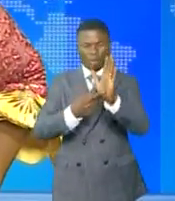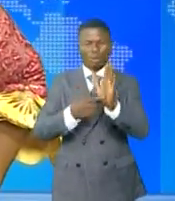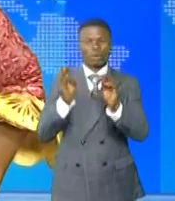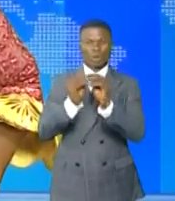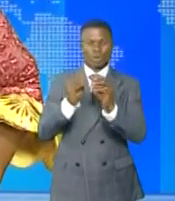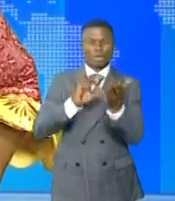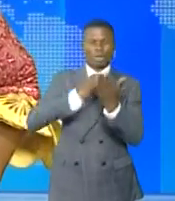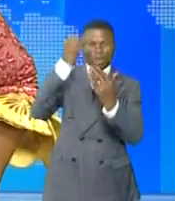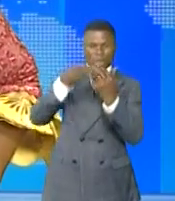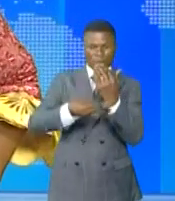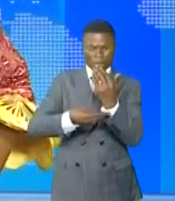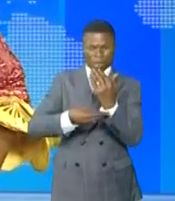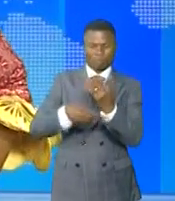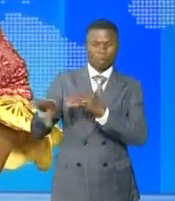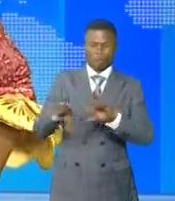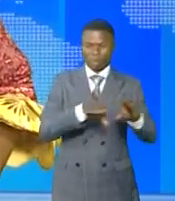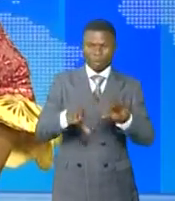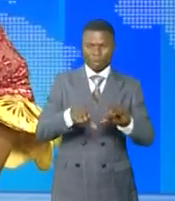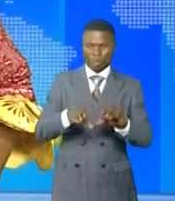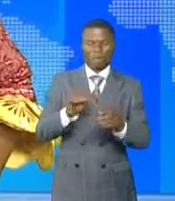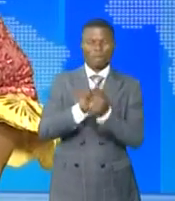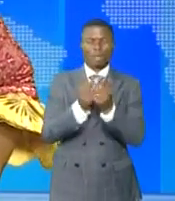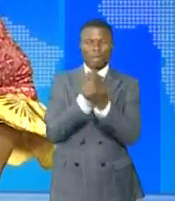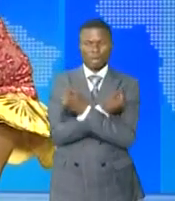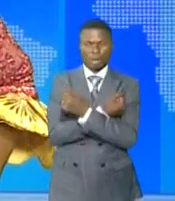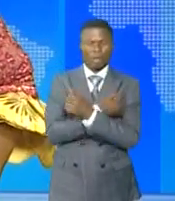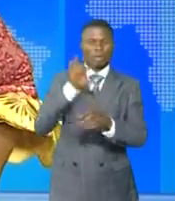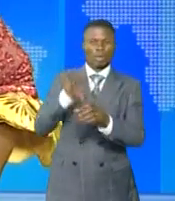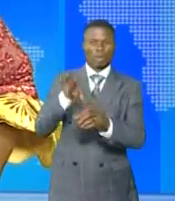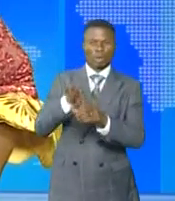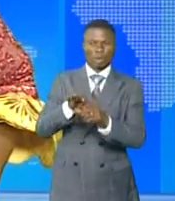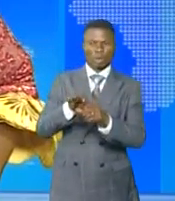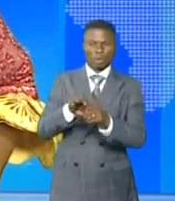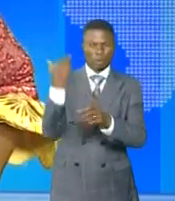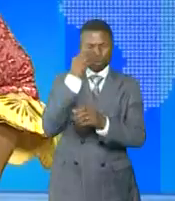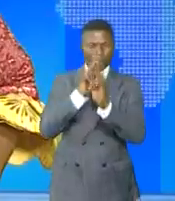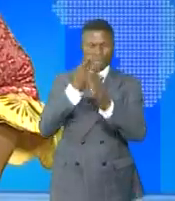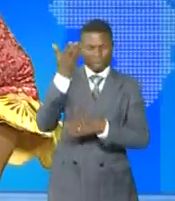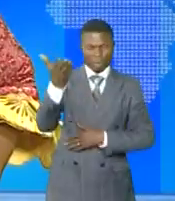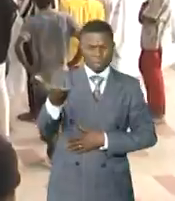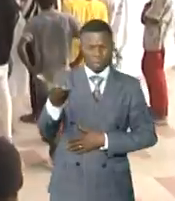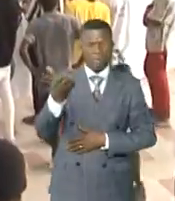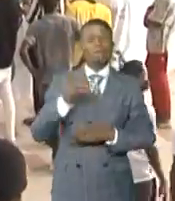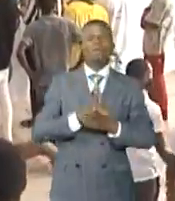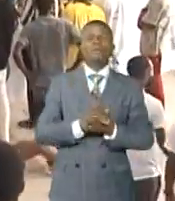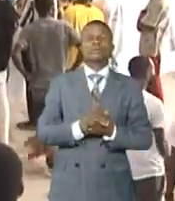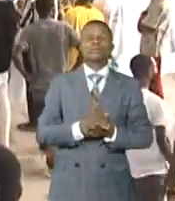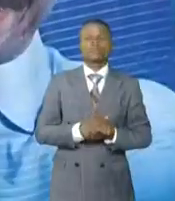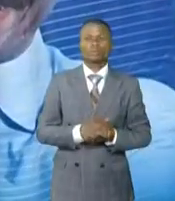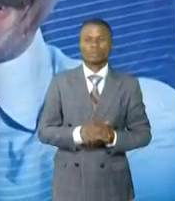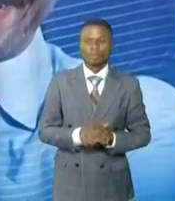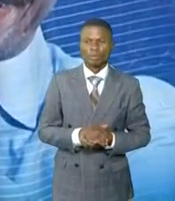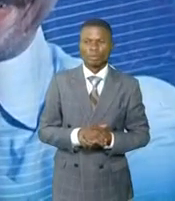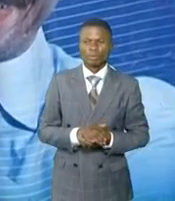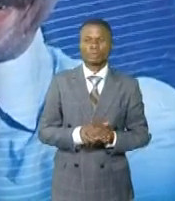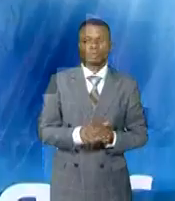programme, question d'attirer la sympathie de l'électorat. Les détails avec Sylvie Moembo et Bernard Boudomananga. Brillante, c'est le propre